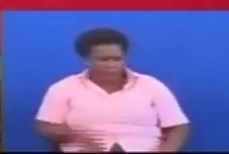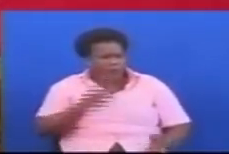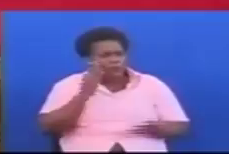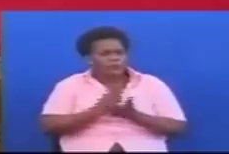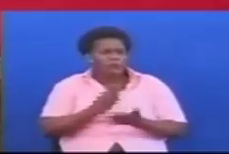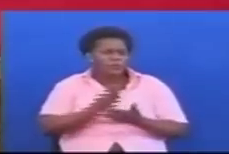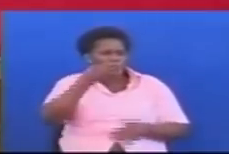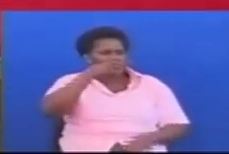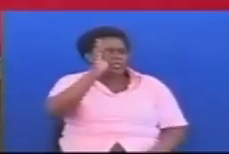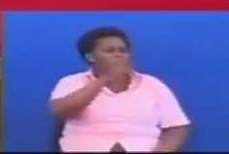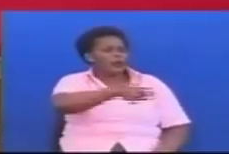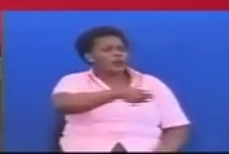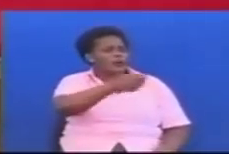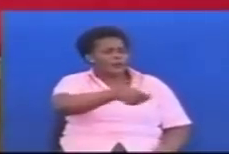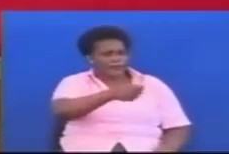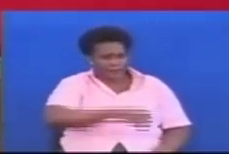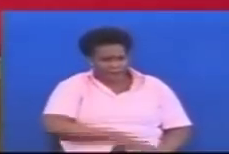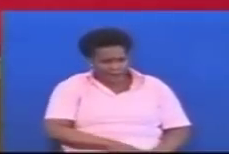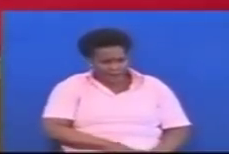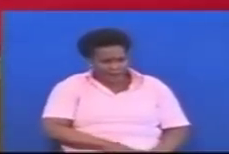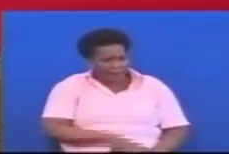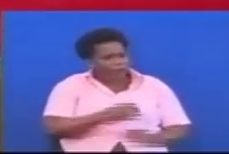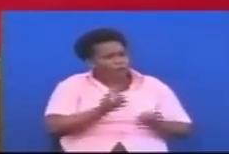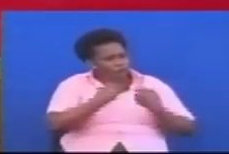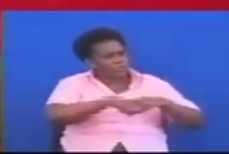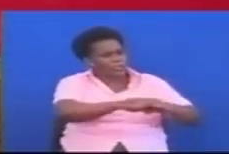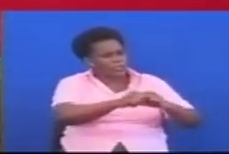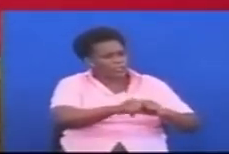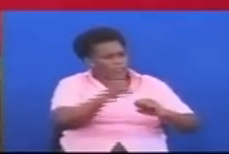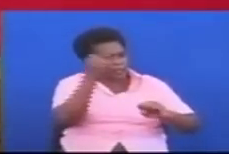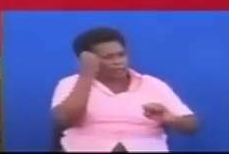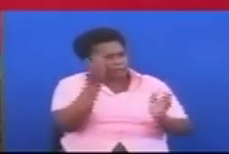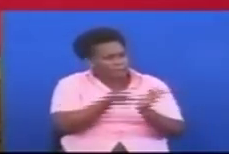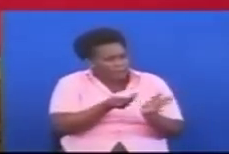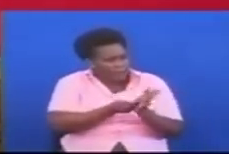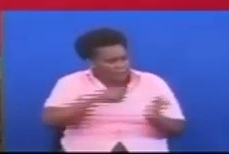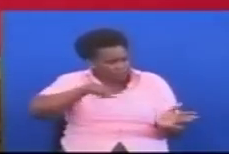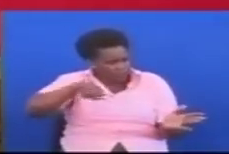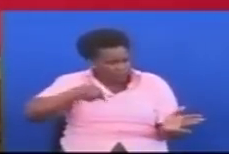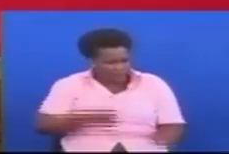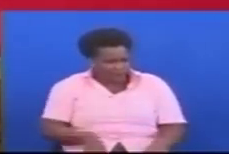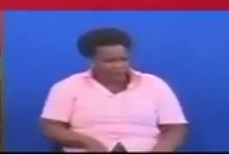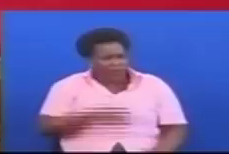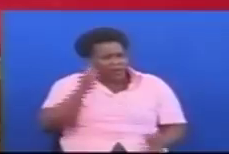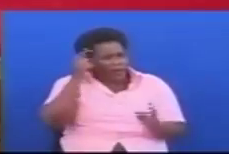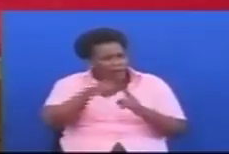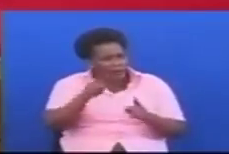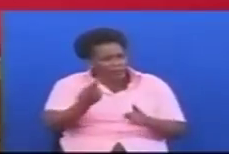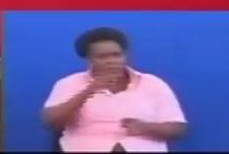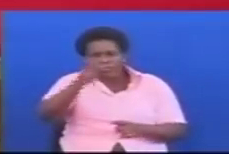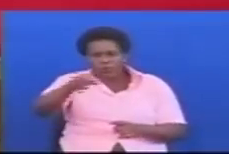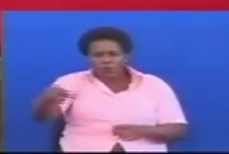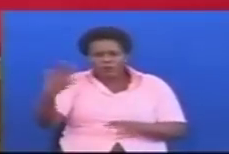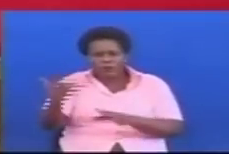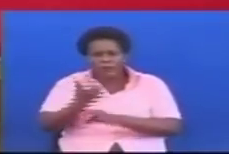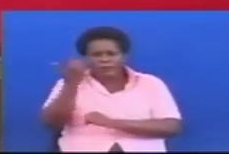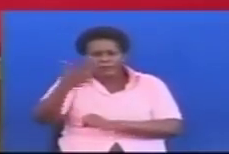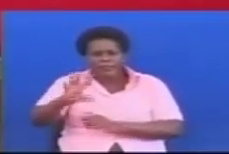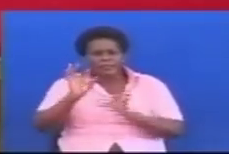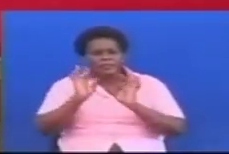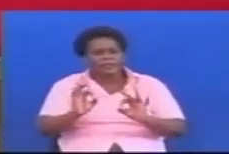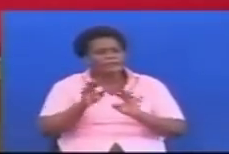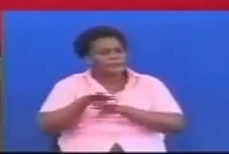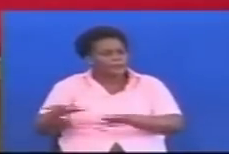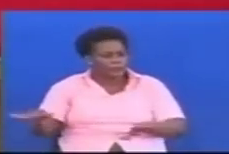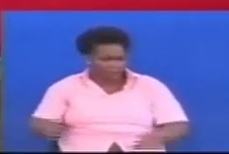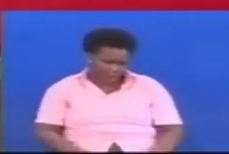hatua hiyo ya kutekeleza ushauri wa kamati kwa lengo la kuimarisha upatikanaji maji safi na salama kwa wananchi. Pamoja na pongezi hizi,